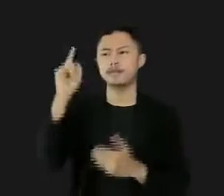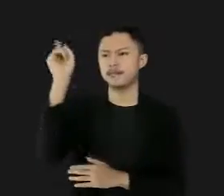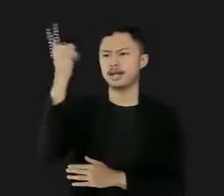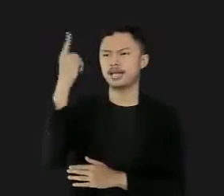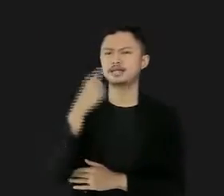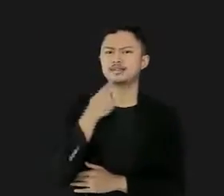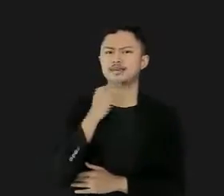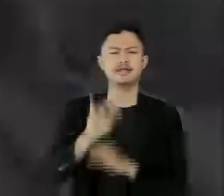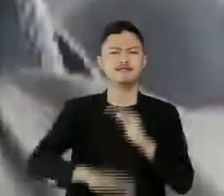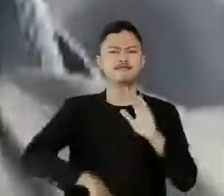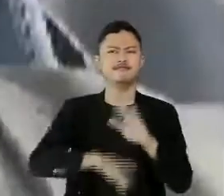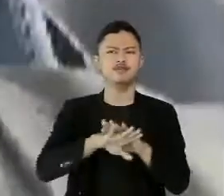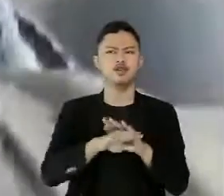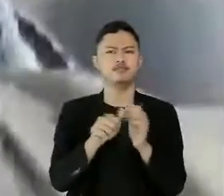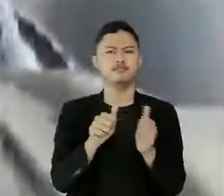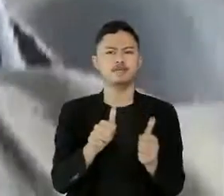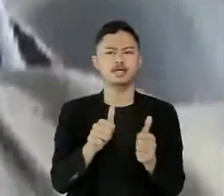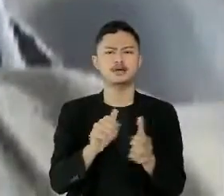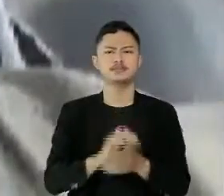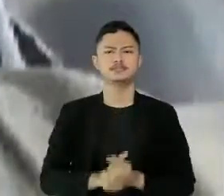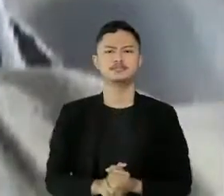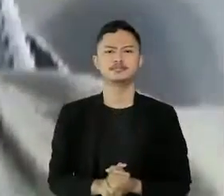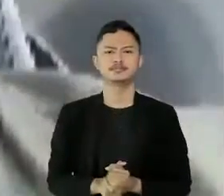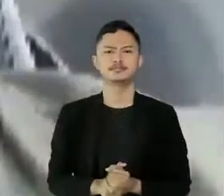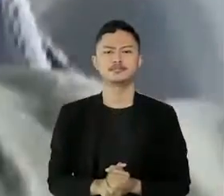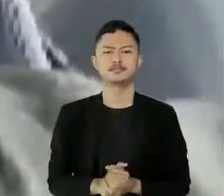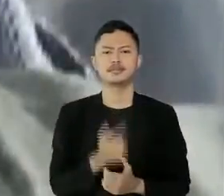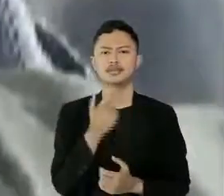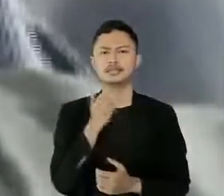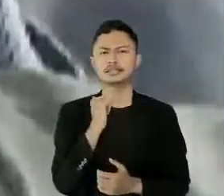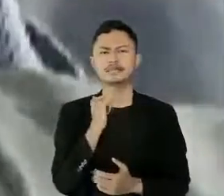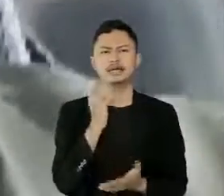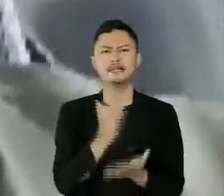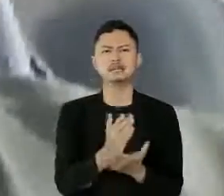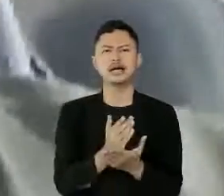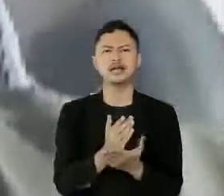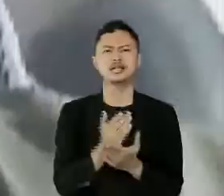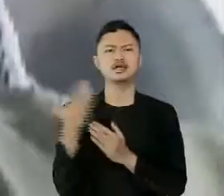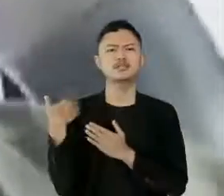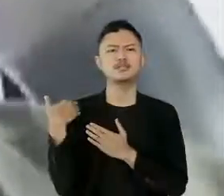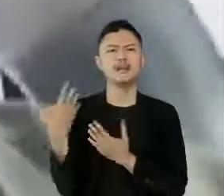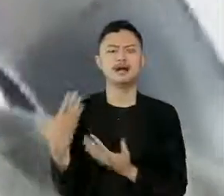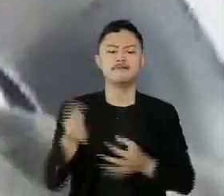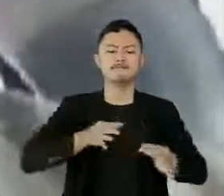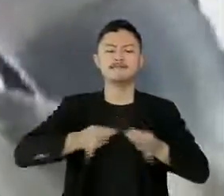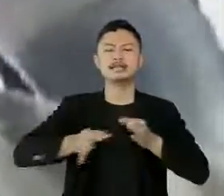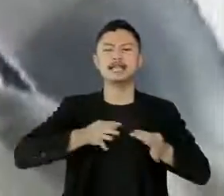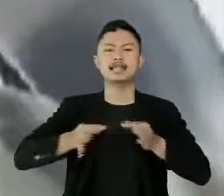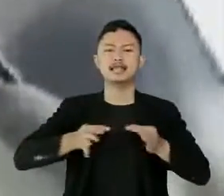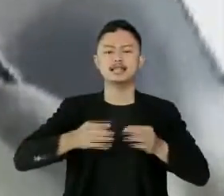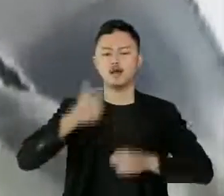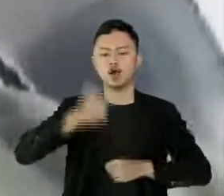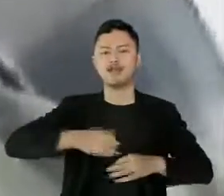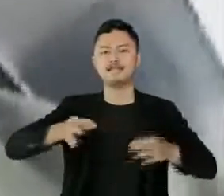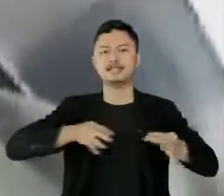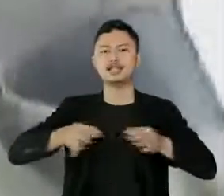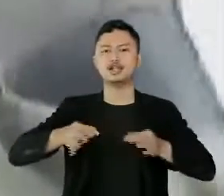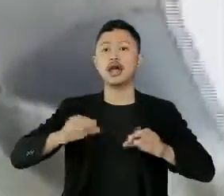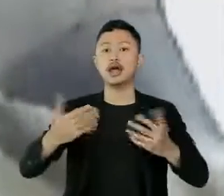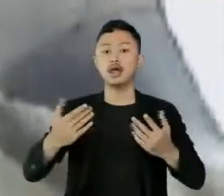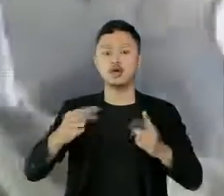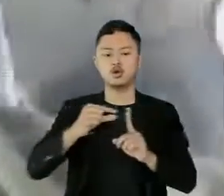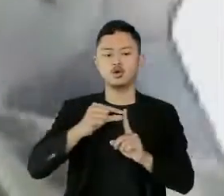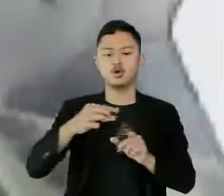itu bisa totalitas dalam sisi penentu kebijakan juga sebagai fasilitator. Juga unsur pentahelik yang